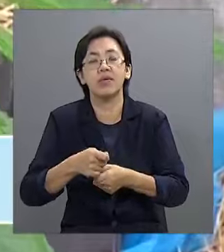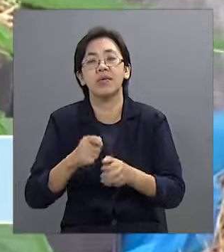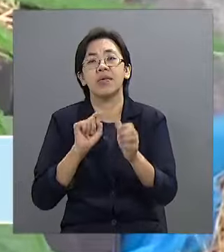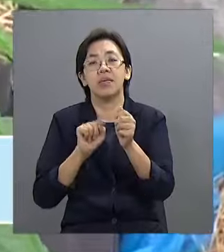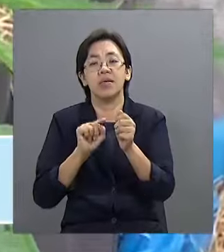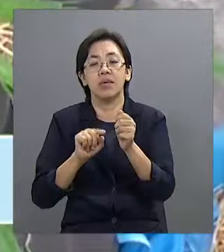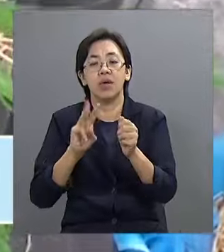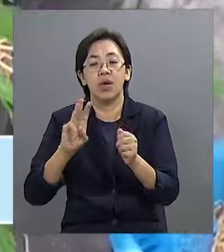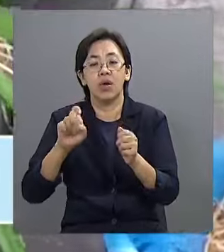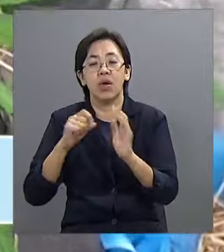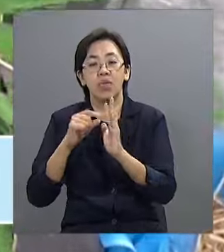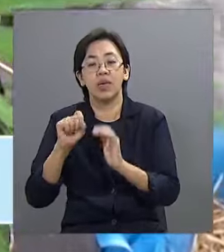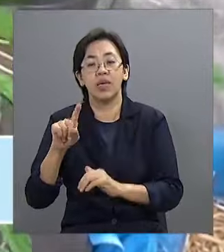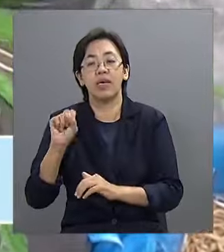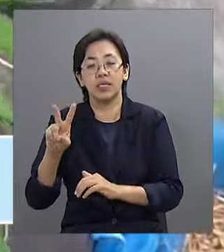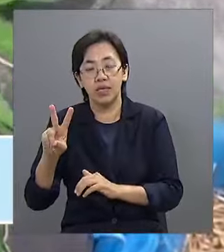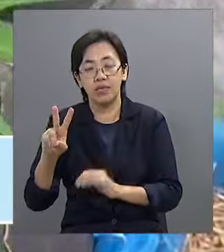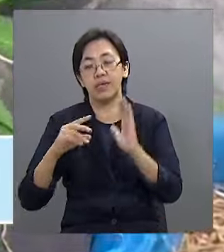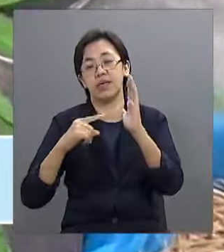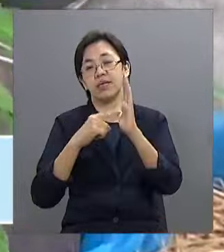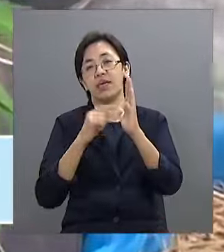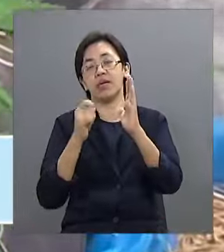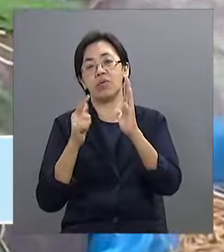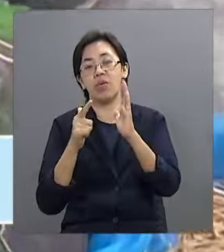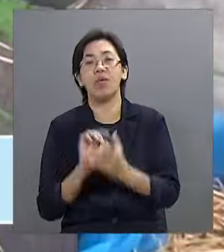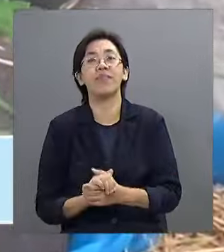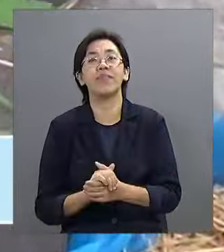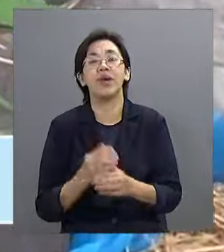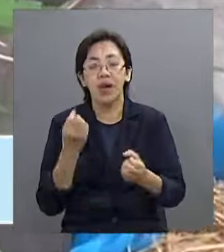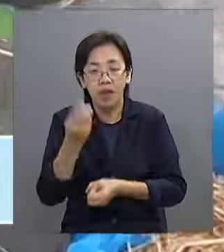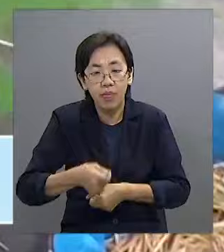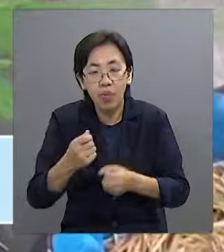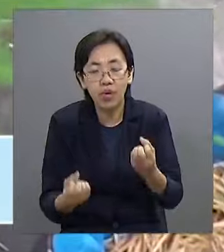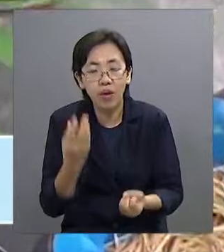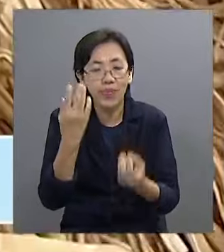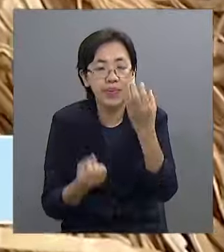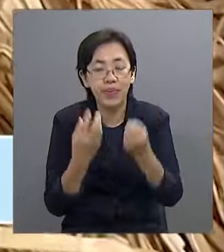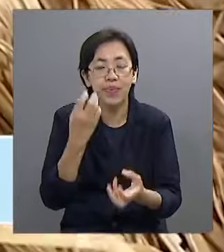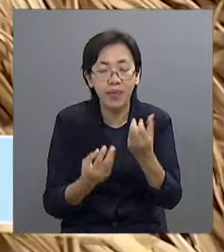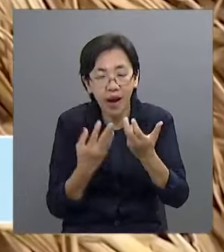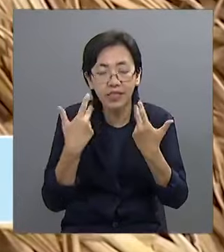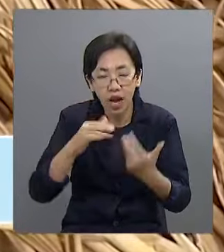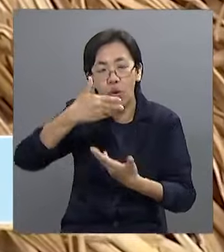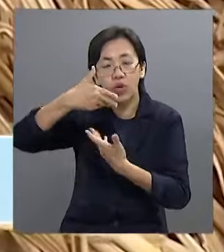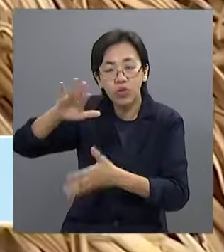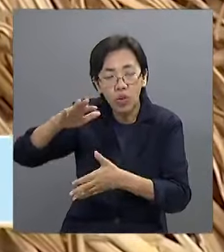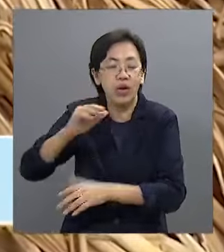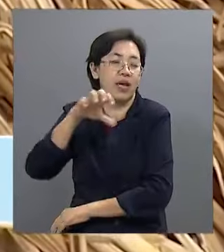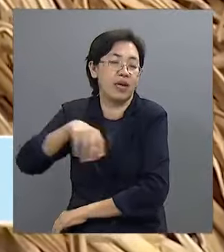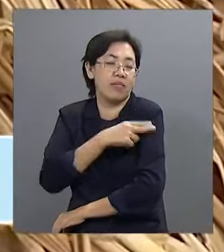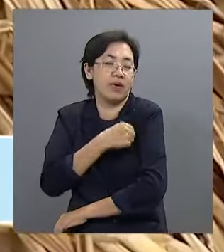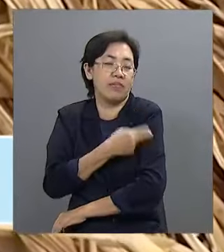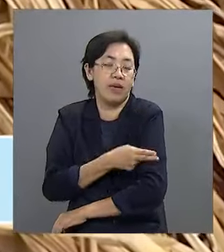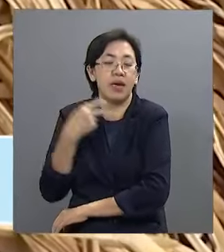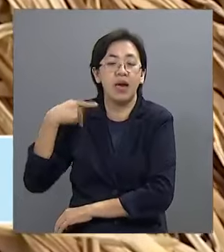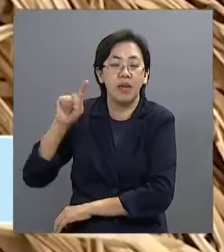ชาญจังหวัดอ่างทองครับเขารวมตัวกันปลูกกัญชาส่งให้กับกรมการแพทย์เพื่อประโยชน์ทางการแพทย์ครับแต่ภายในหลังการปลดล็อกกัญ